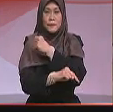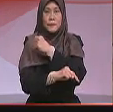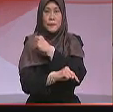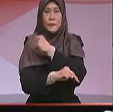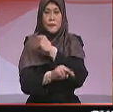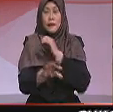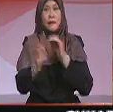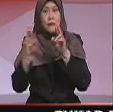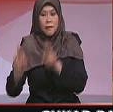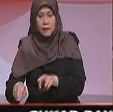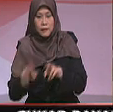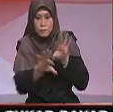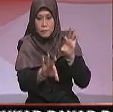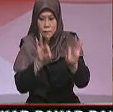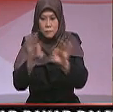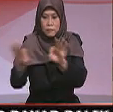dipilih rakyat